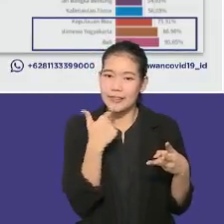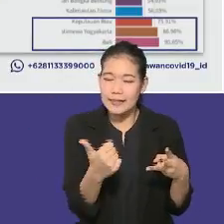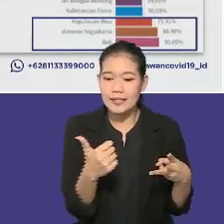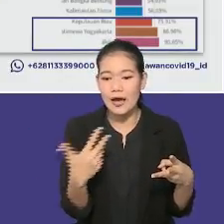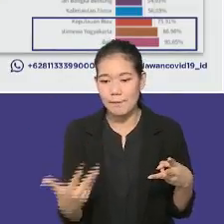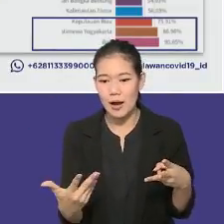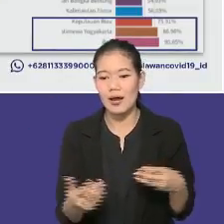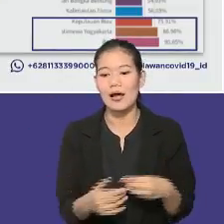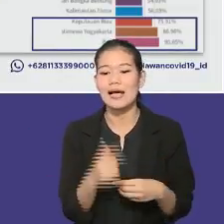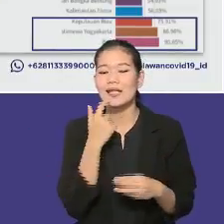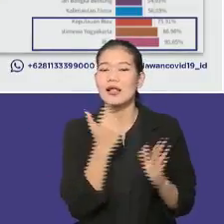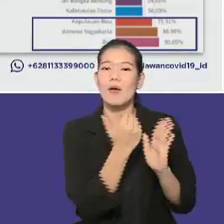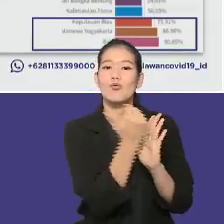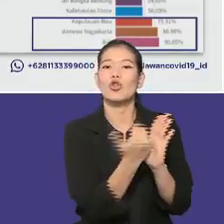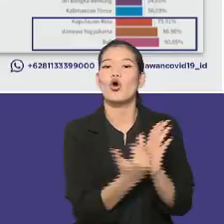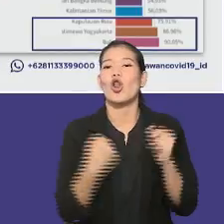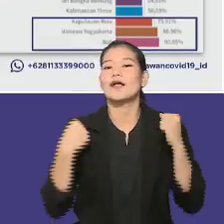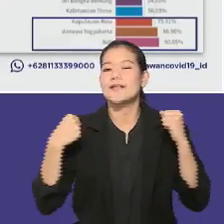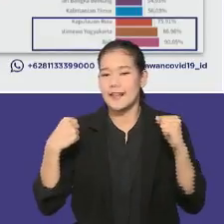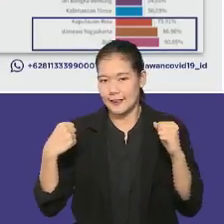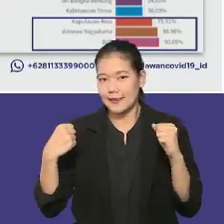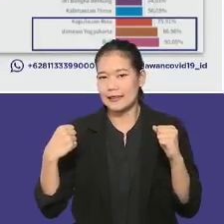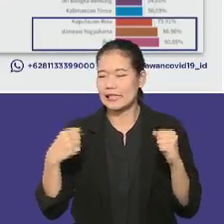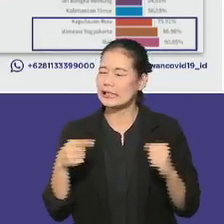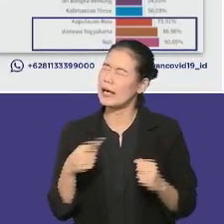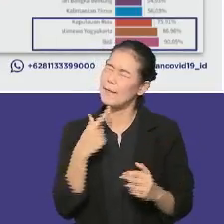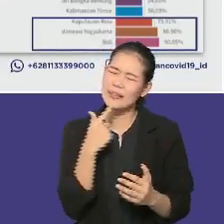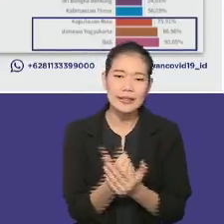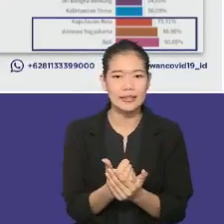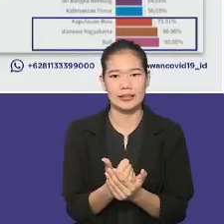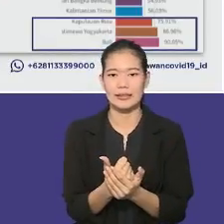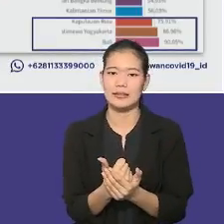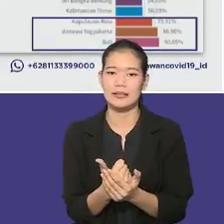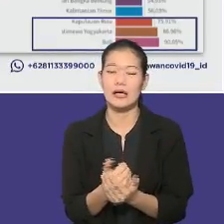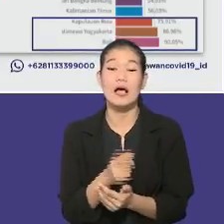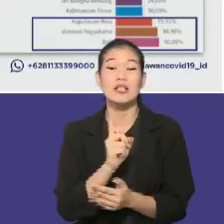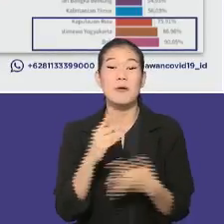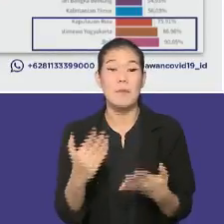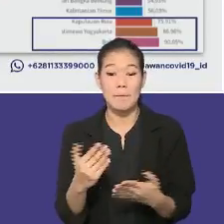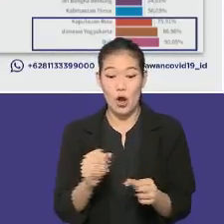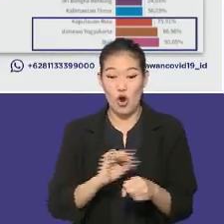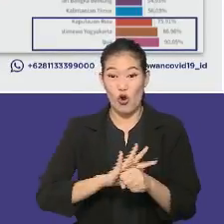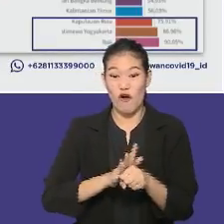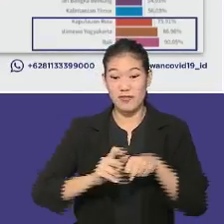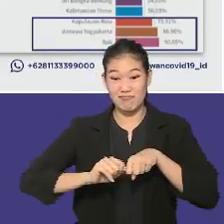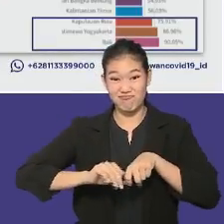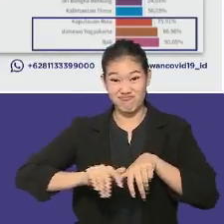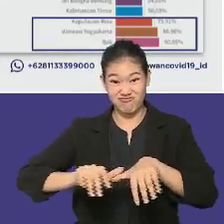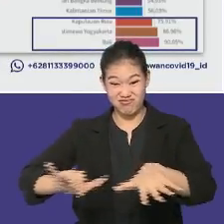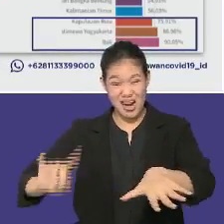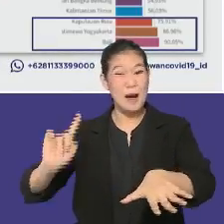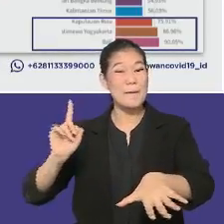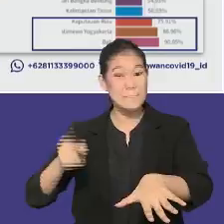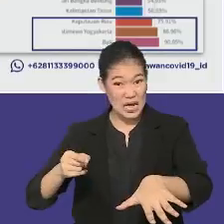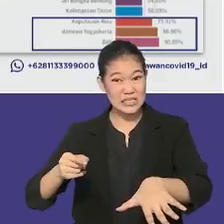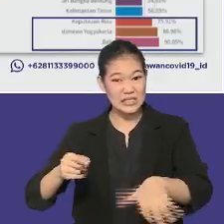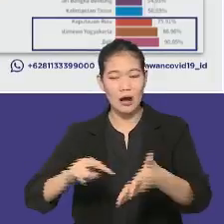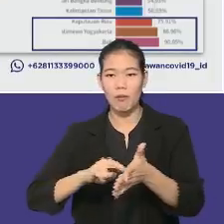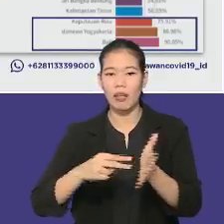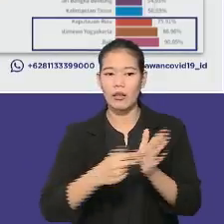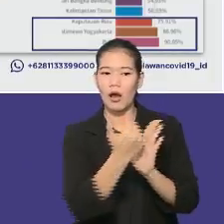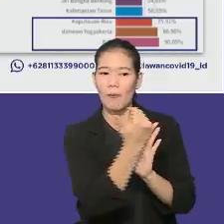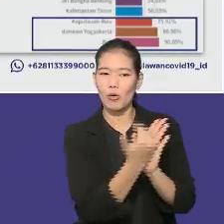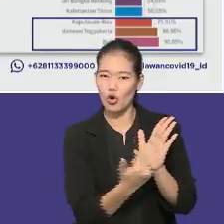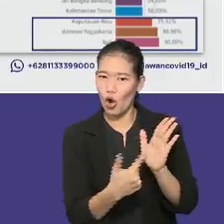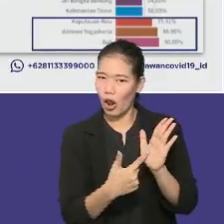adalah protokol kesehatan. Ini adalah hal yang paling penting, karena selama COVID masih ada, maka protokol